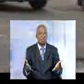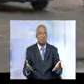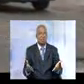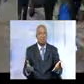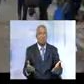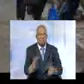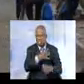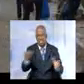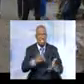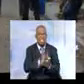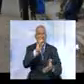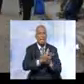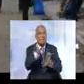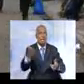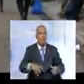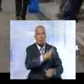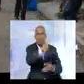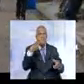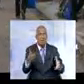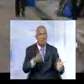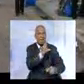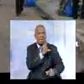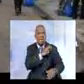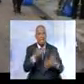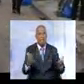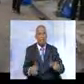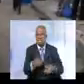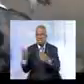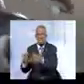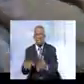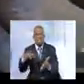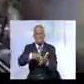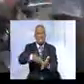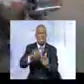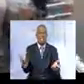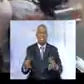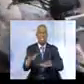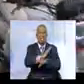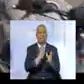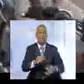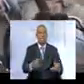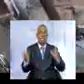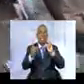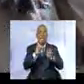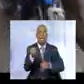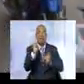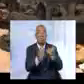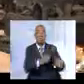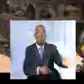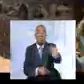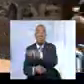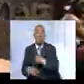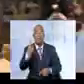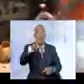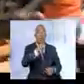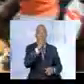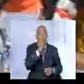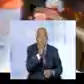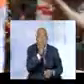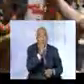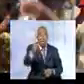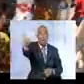d'abus plombent la relance de l'économie dans la région de Gbeke. À ces fléaux, il faut ajouter la méconnaissance des différents instruments juridiques